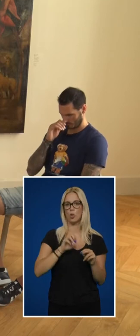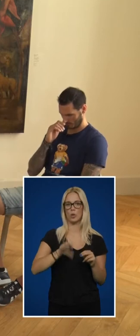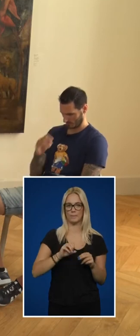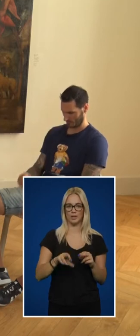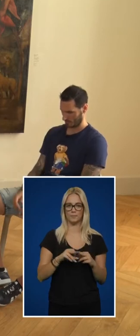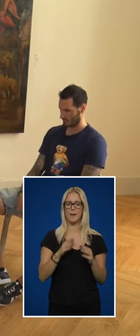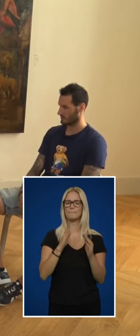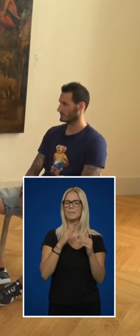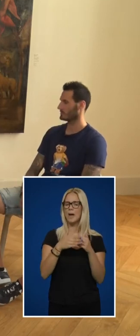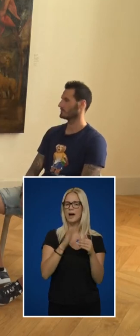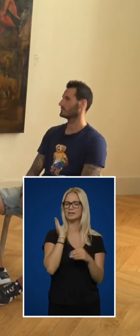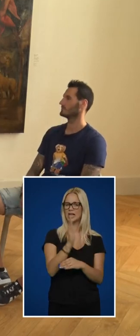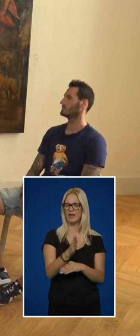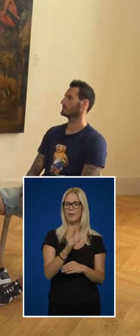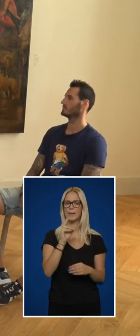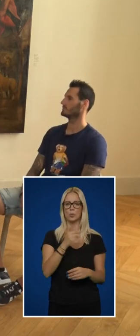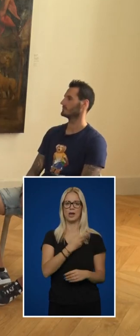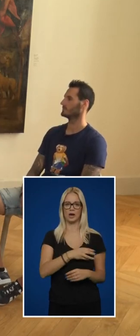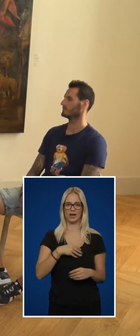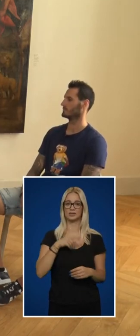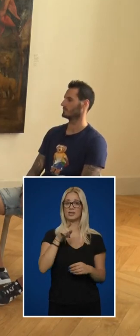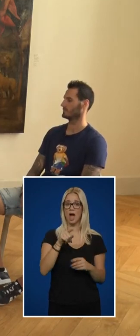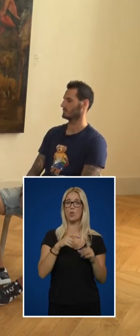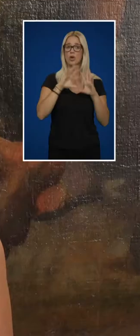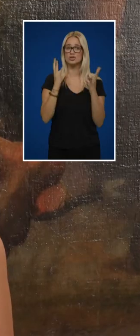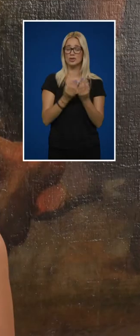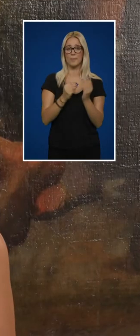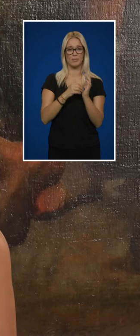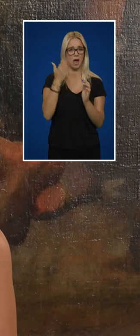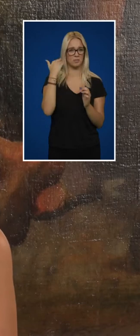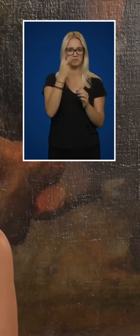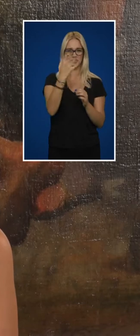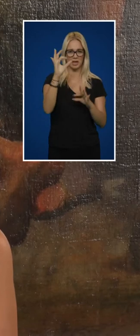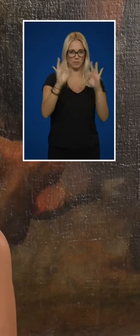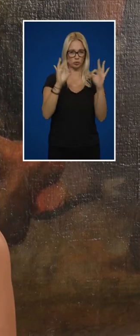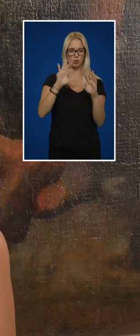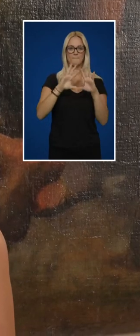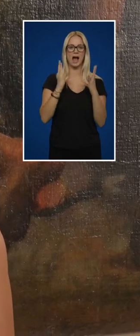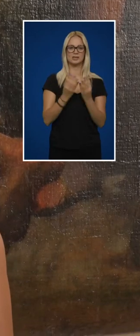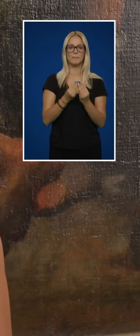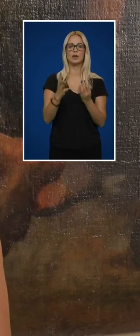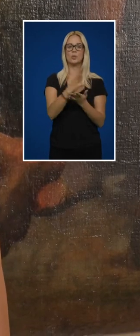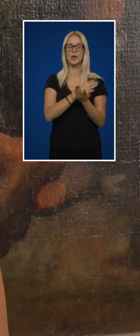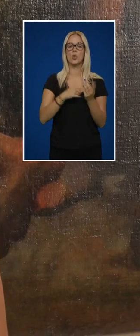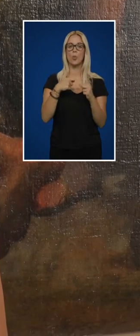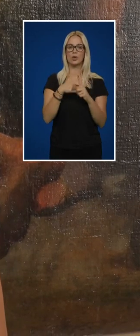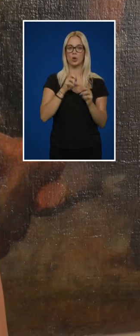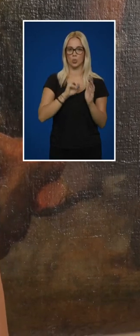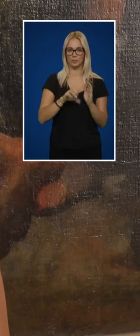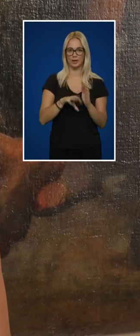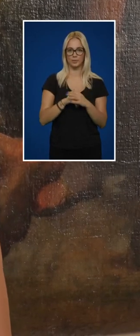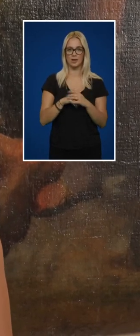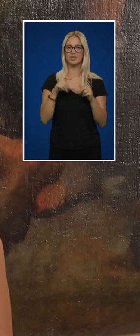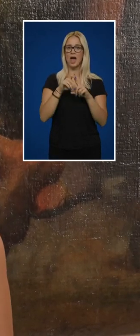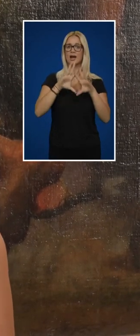lipnju je zaključen ugovor za izgradnju Centra za gospodarenje otpadom. Nakon izgradnje Centra za gospodarenje otpadom također će